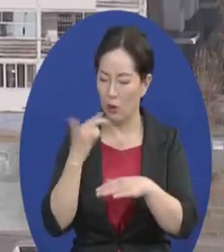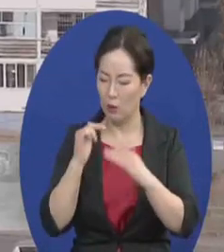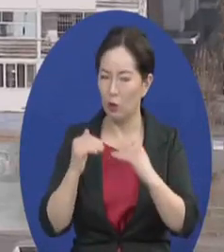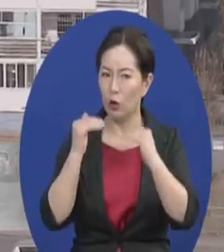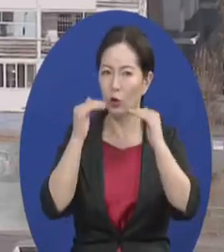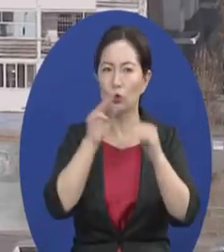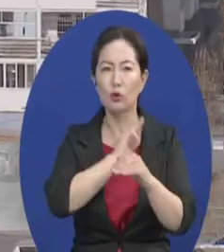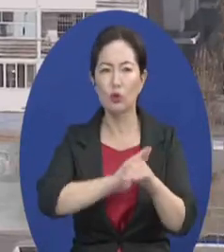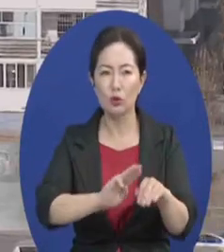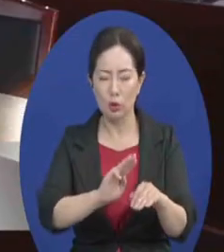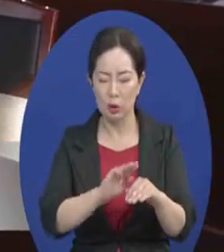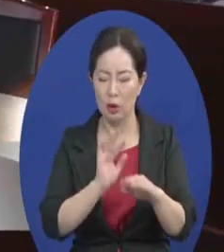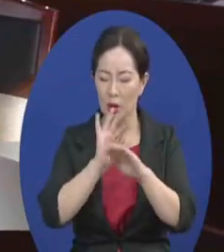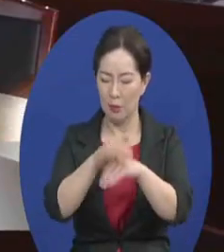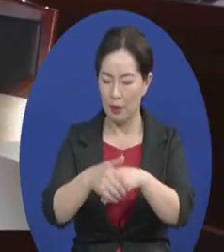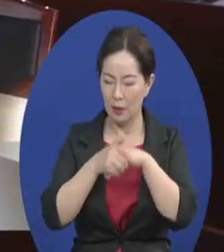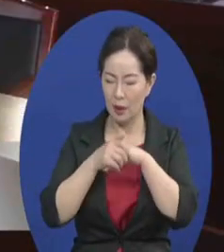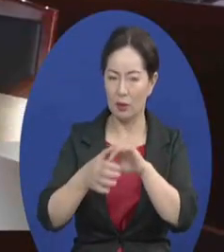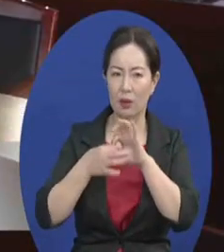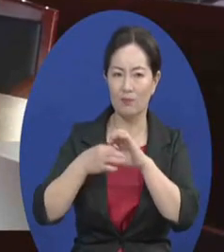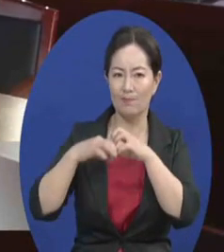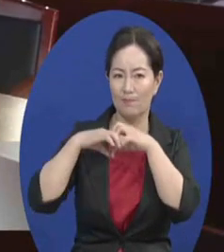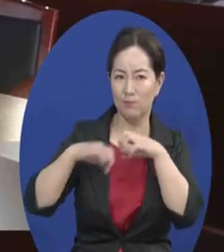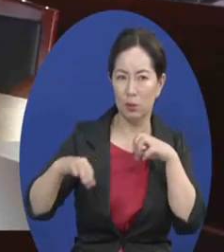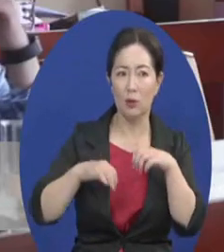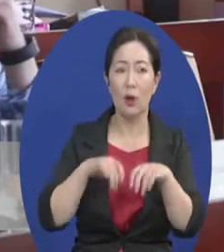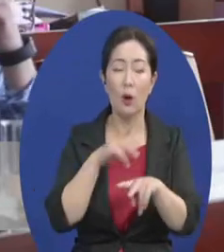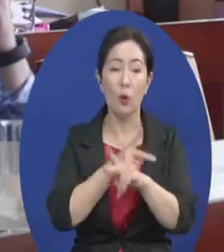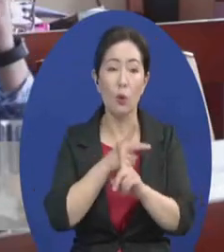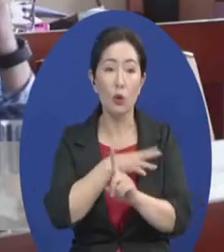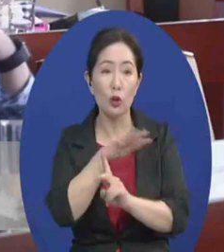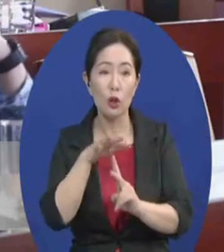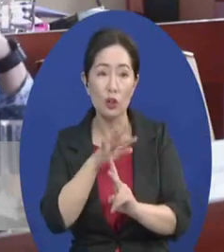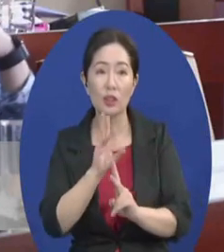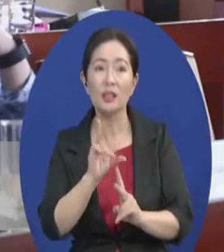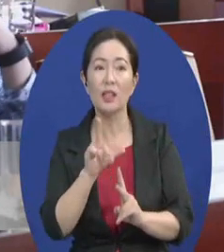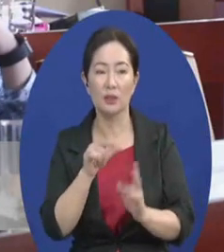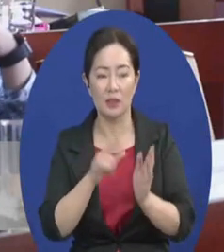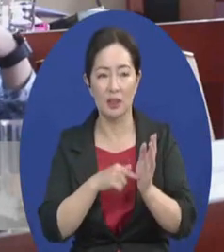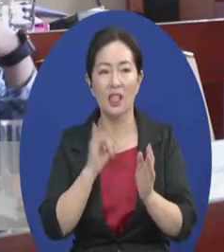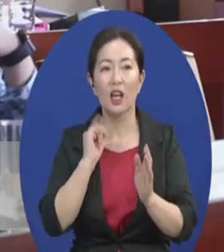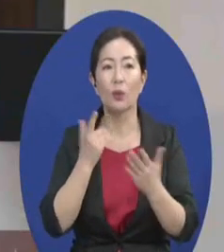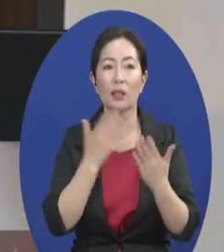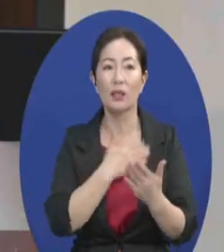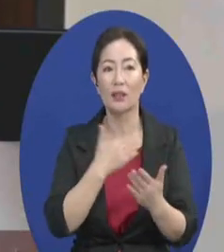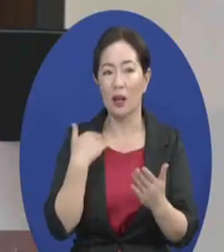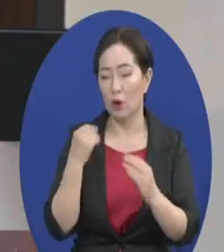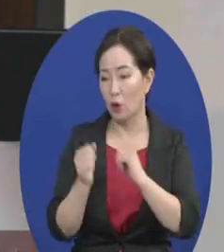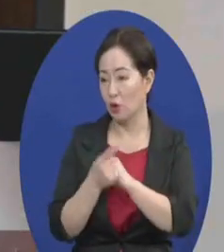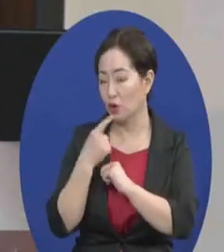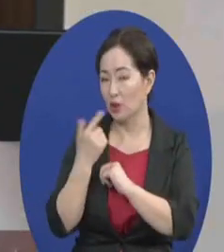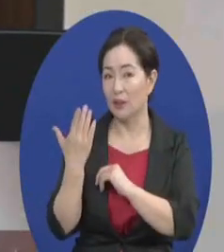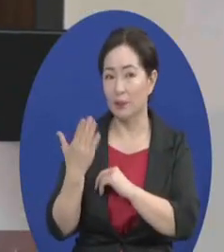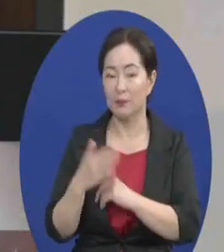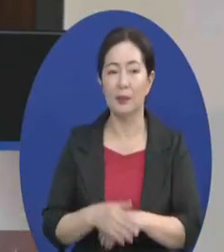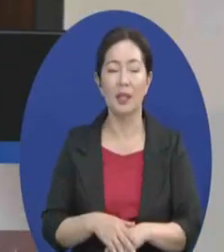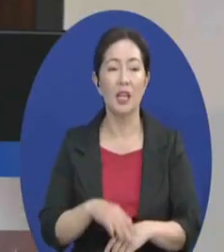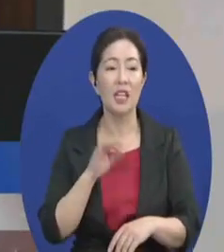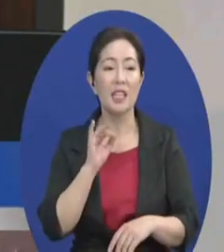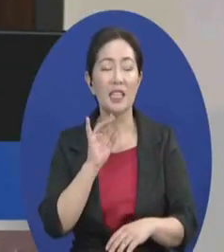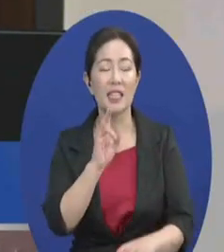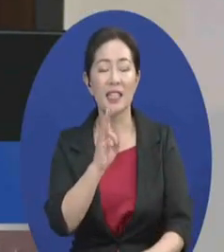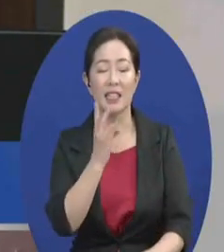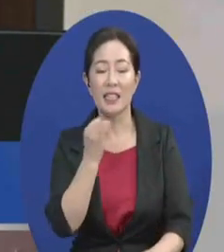хөгжихийн тулд бие даасан хараат бус байж, иргэцэн орчныг сайжруулах хэрэгтэй гэж улсын хурлын дарга онцолж байна. Нийслэлийн иргэцэн байдлын тухай